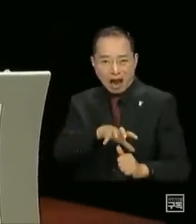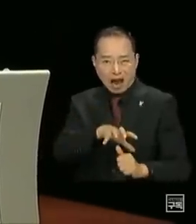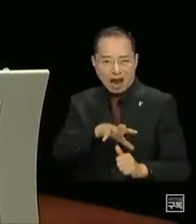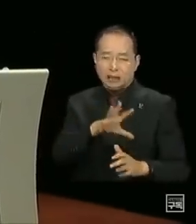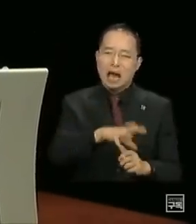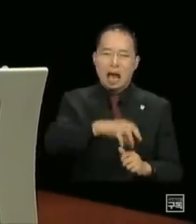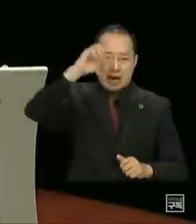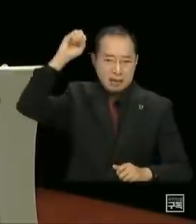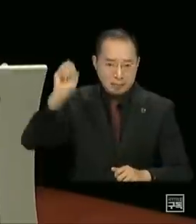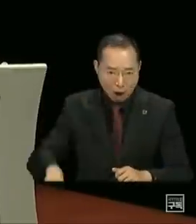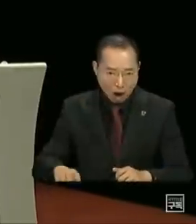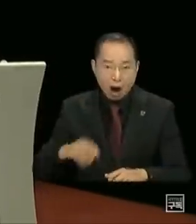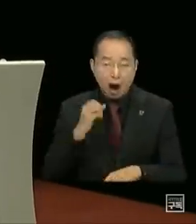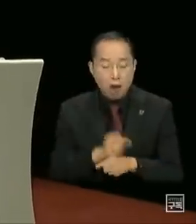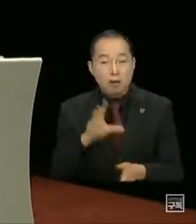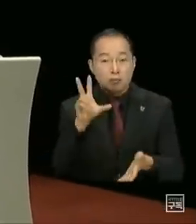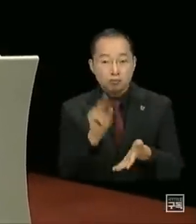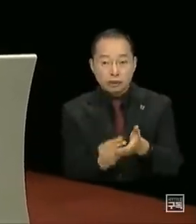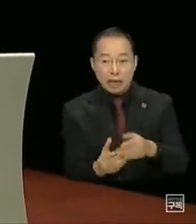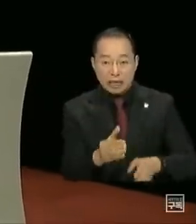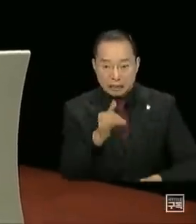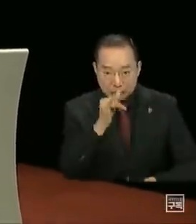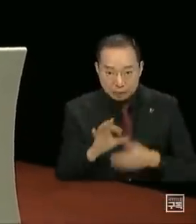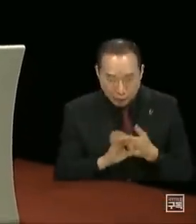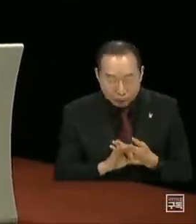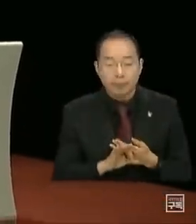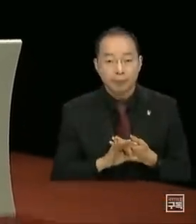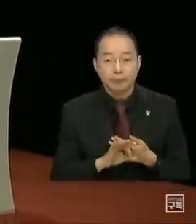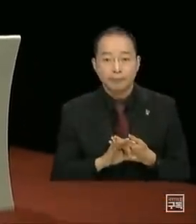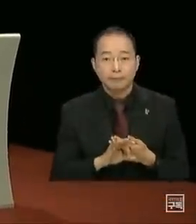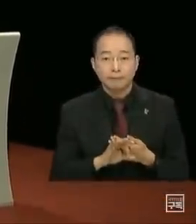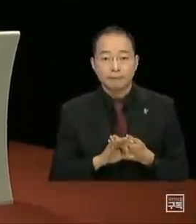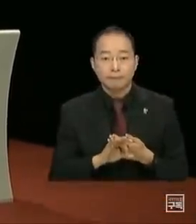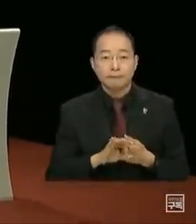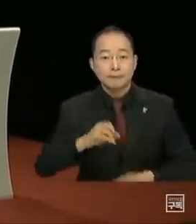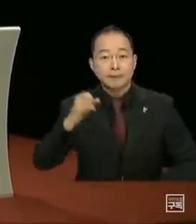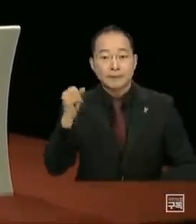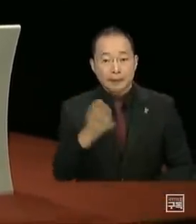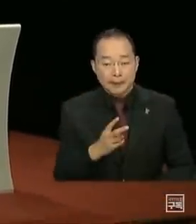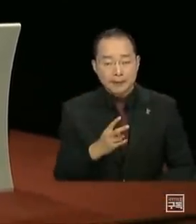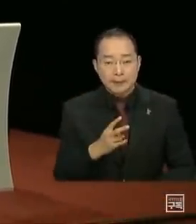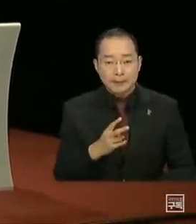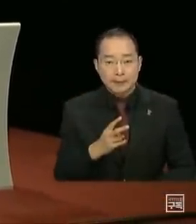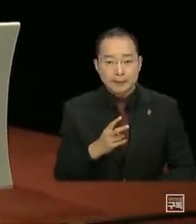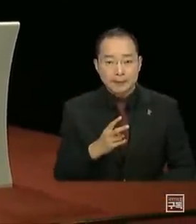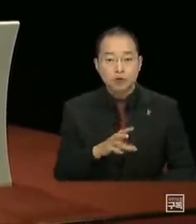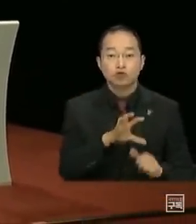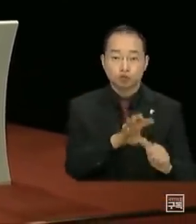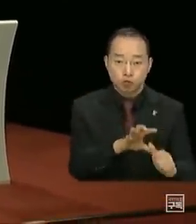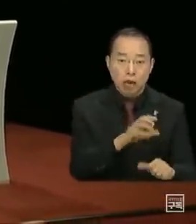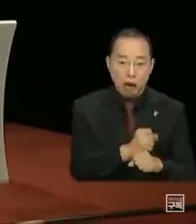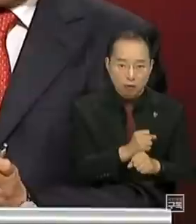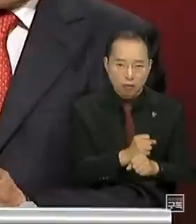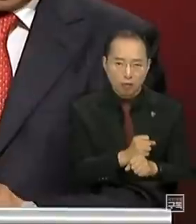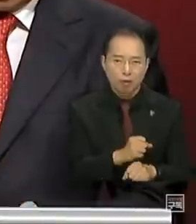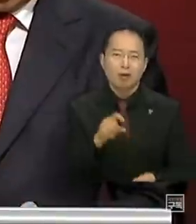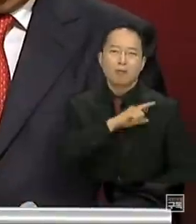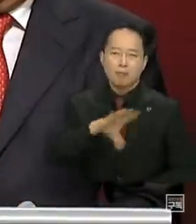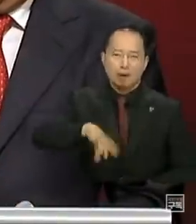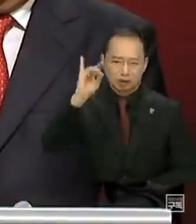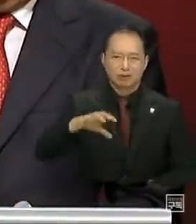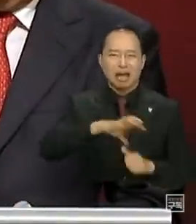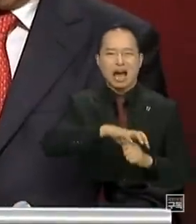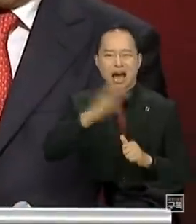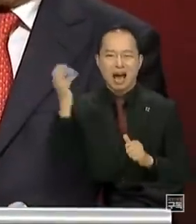바꿔 보려고 합니다. 문제가 생기면 그럼 다시 이제 규제를 하면 되니까요. 그래